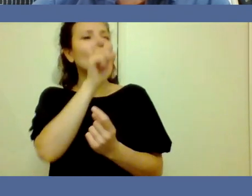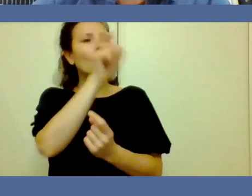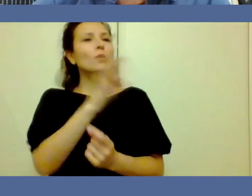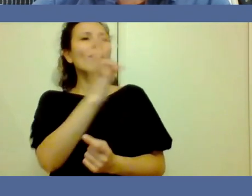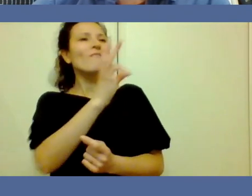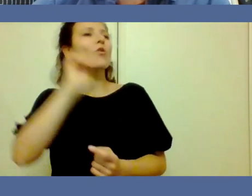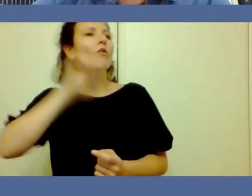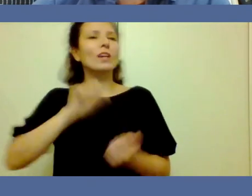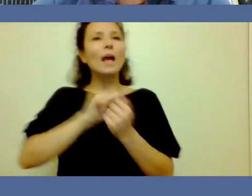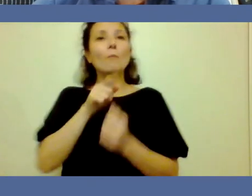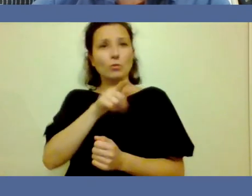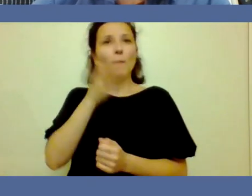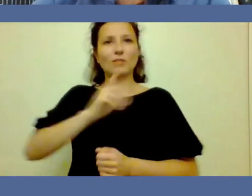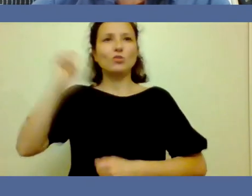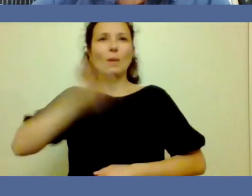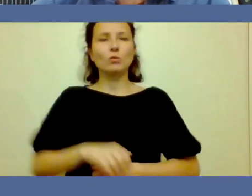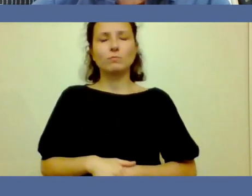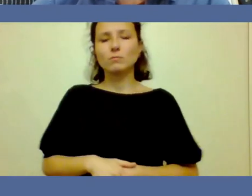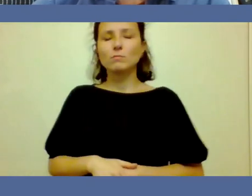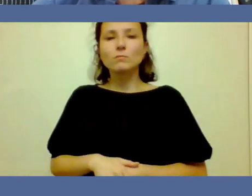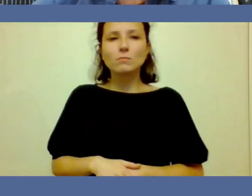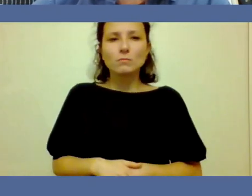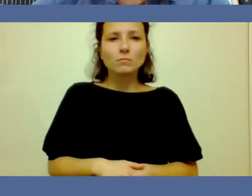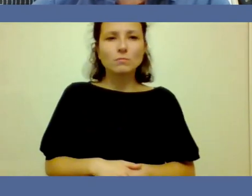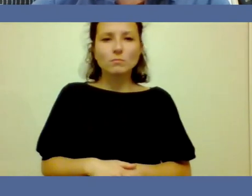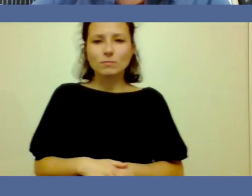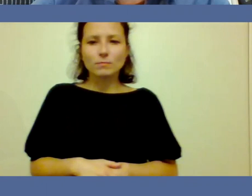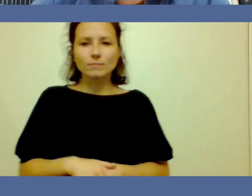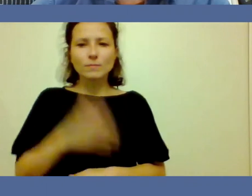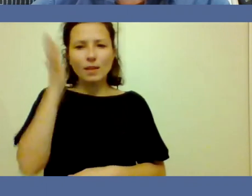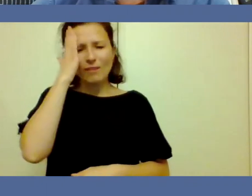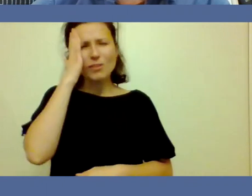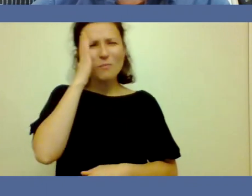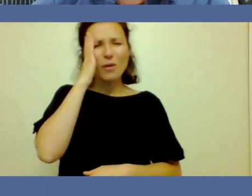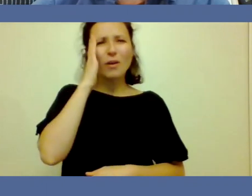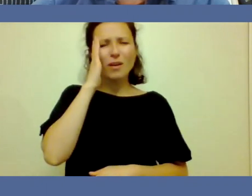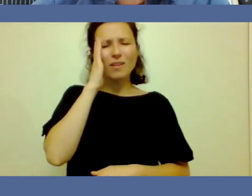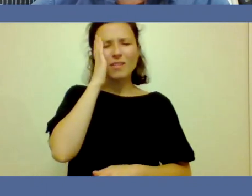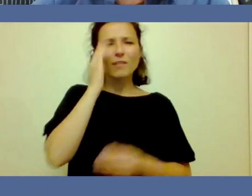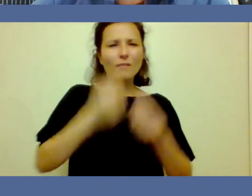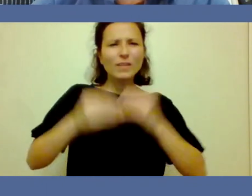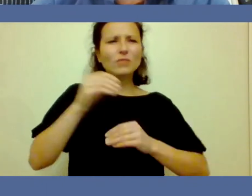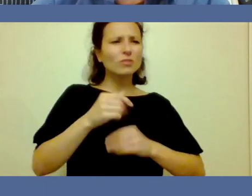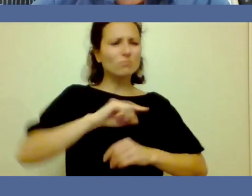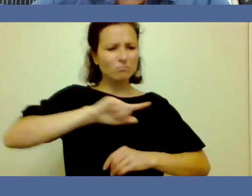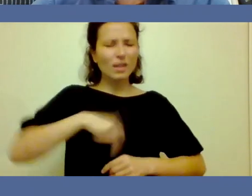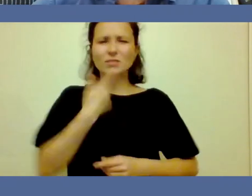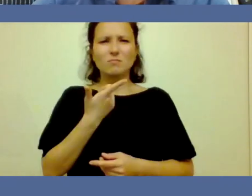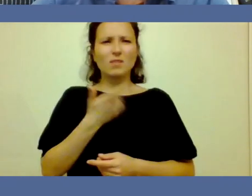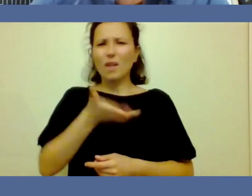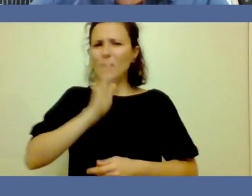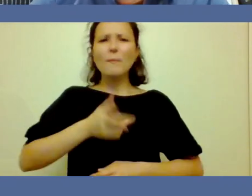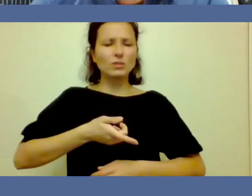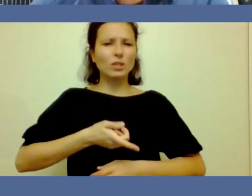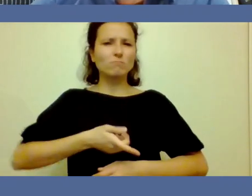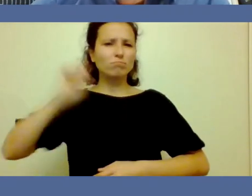są przesłanki, które wskazują, że większość z nas na szczęście nie popełnia zbrodni, ale to